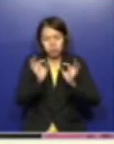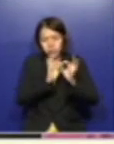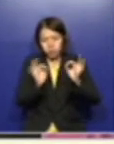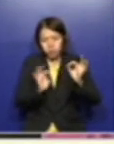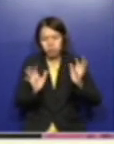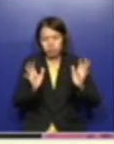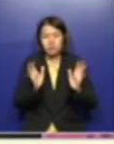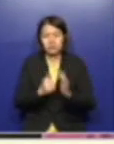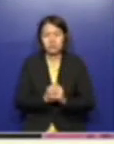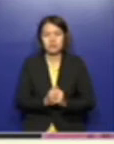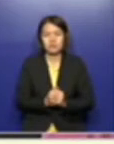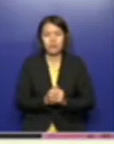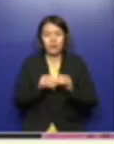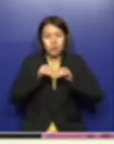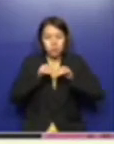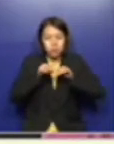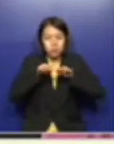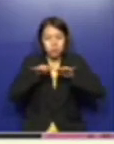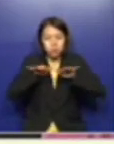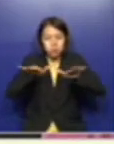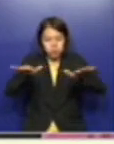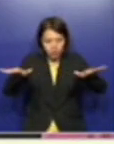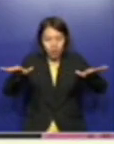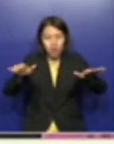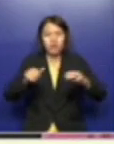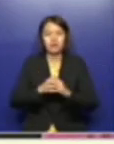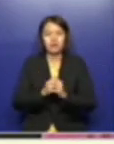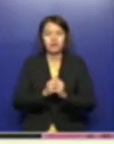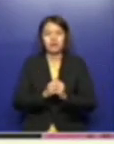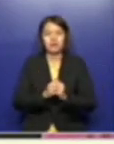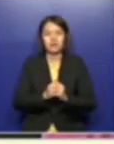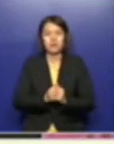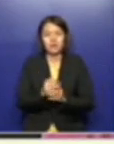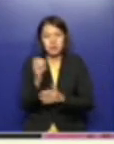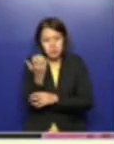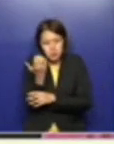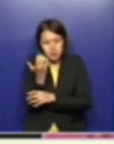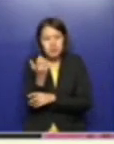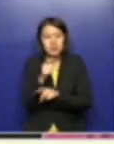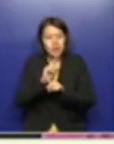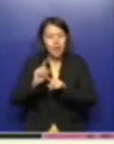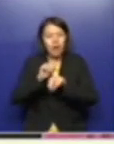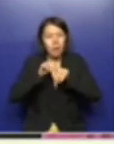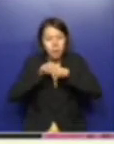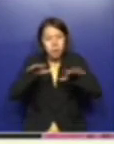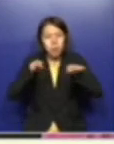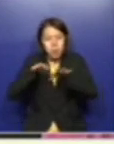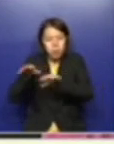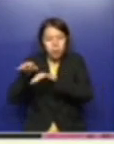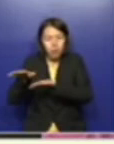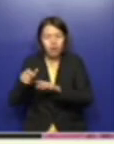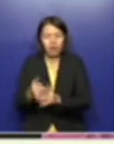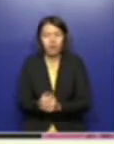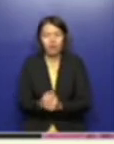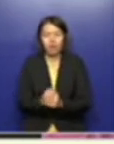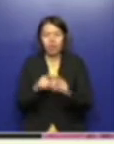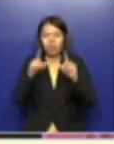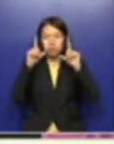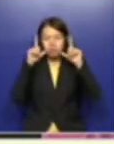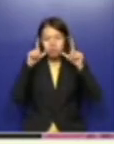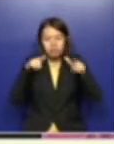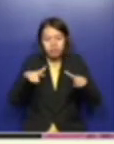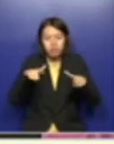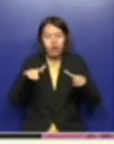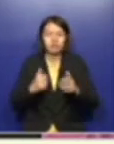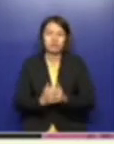โดยการแพร่ข่าวออกไปทางสื่อในหลายช่องนำมาซึ่งความเสื่อมเสียต่อ